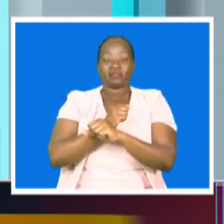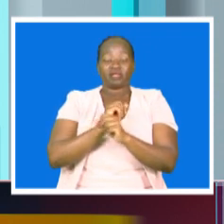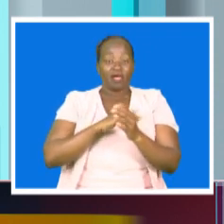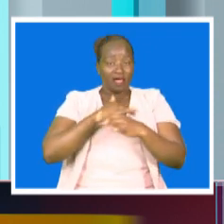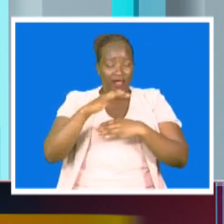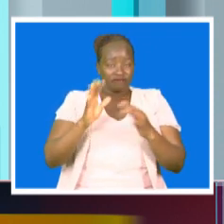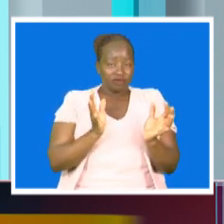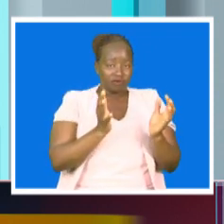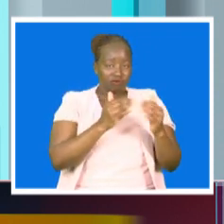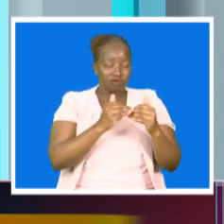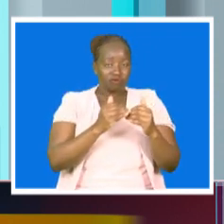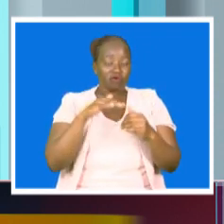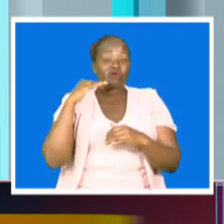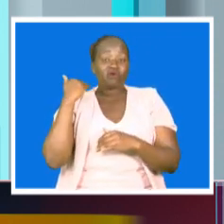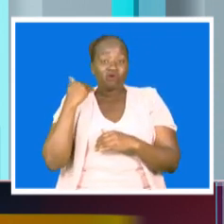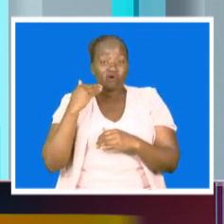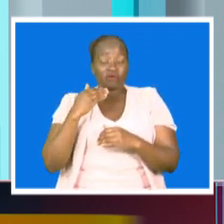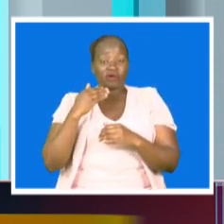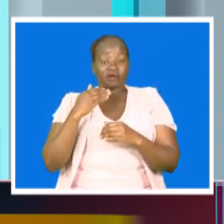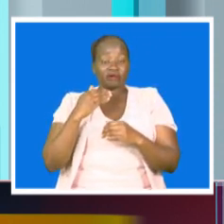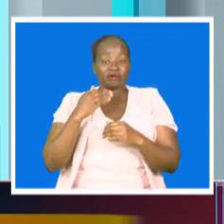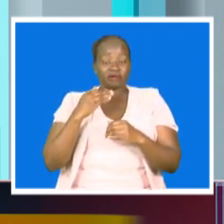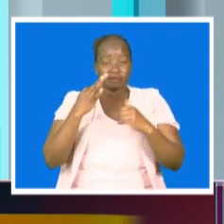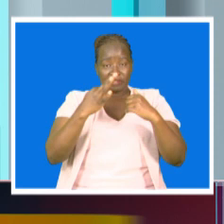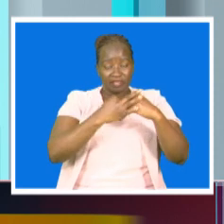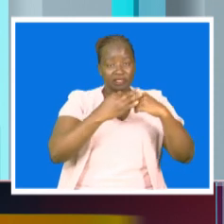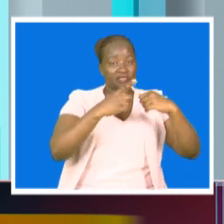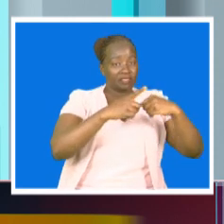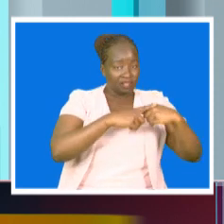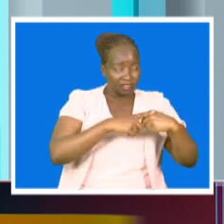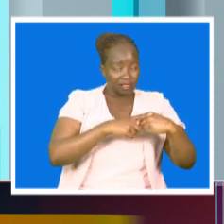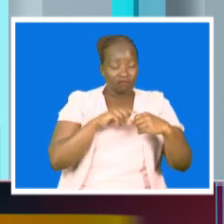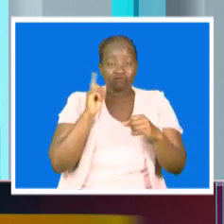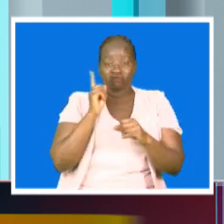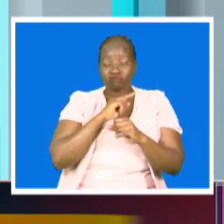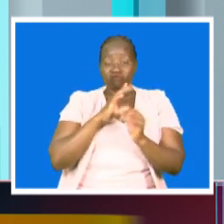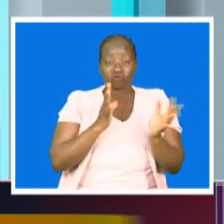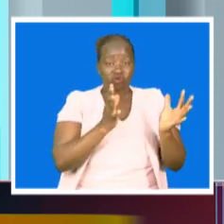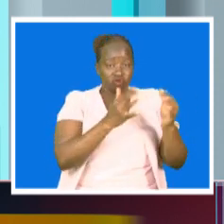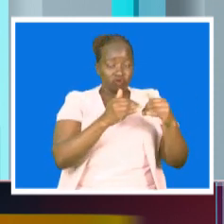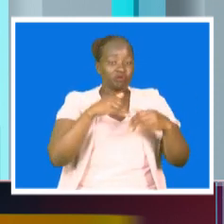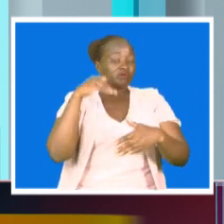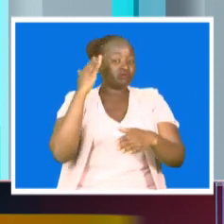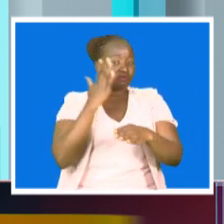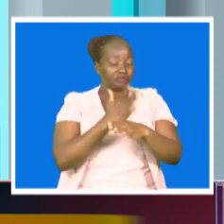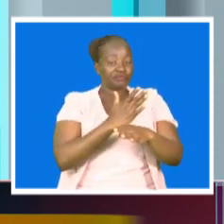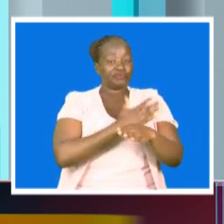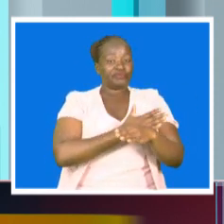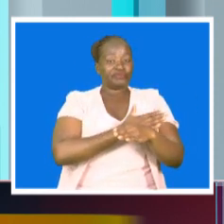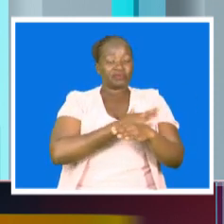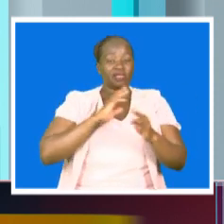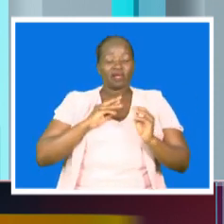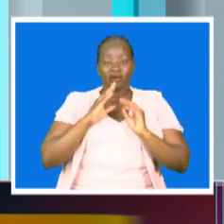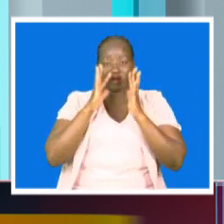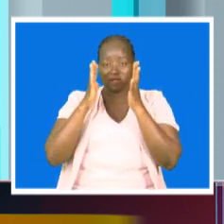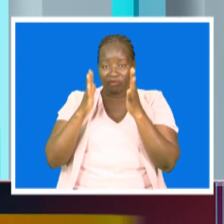cia ekinai kuria ni hamwe na 86 battalion na wakariche gukorwo ikimatharikira. Mwandiki witu wa mohoro